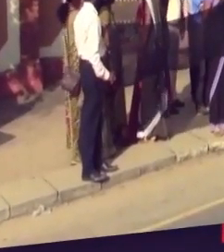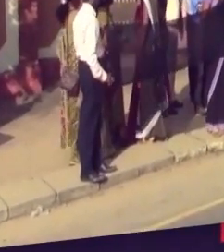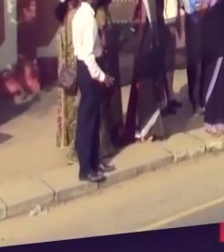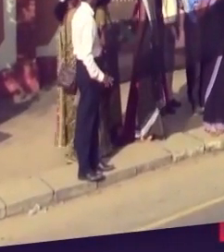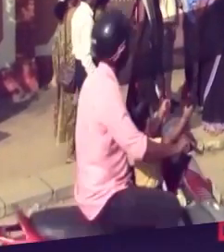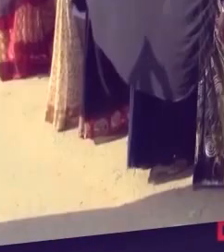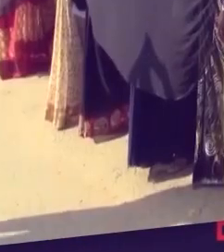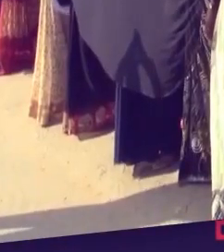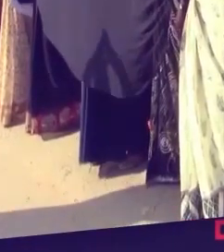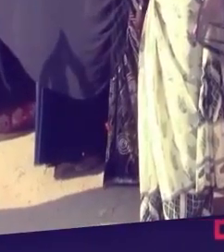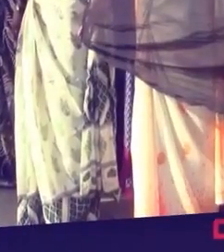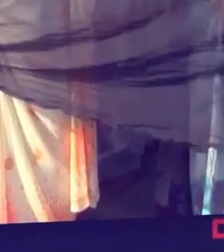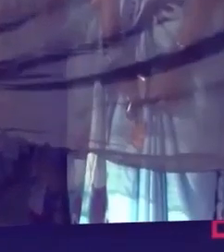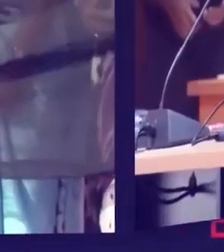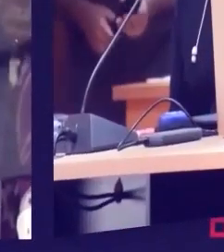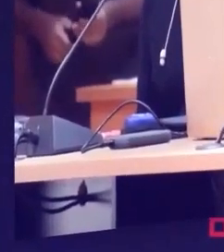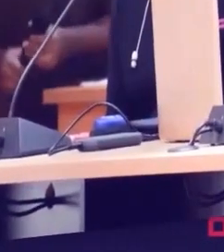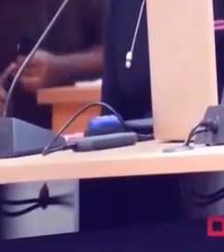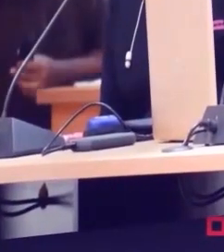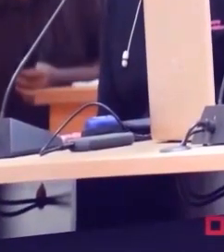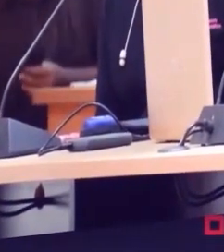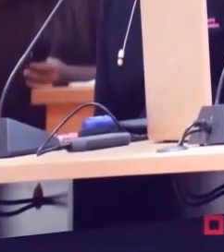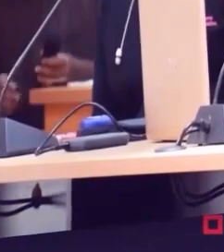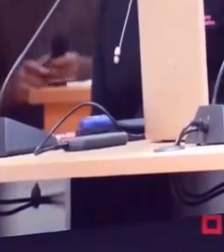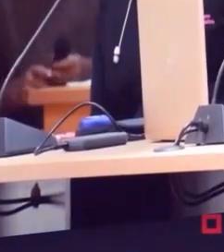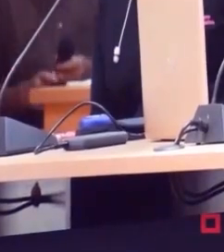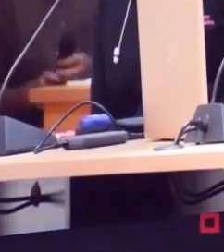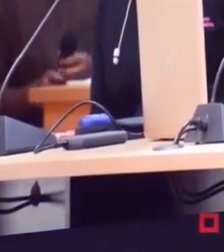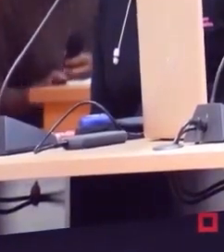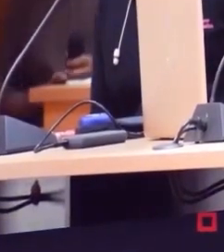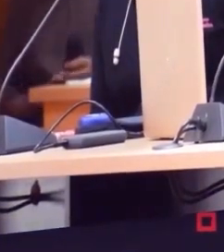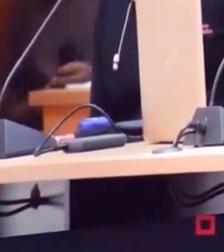அனைத்து செய்திகளையும் பார்க்க லங்கா ஸ்ரீ நியூஸ் சேனலை